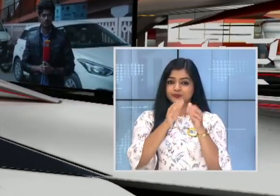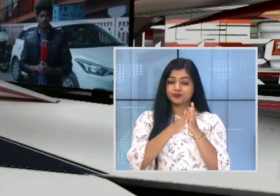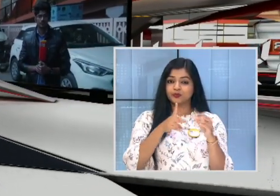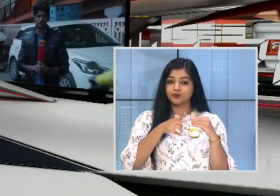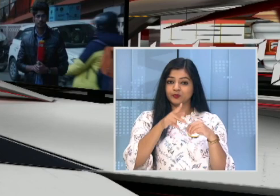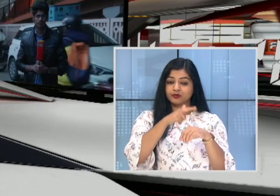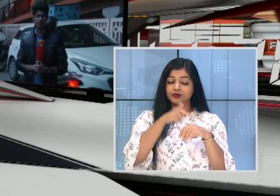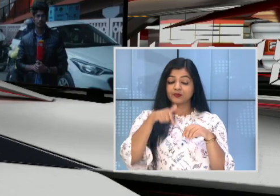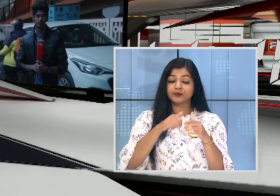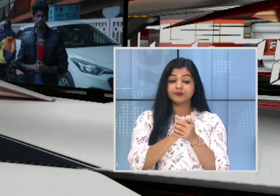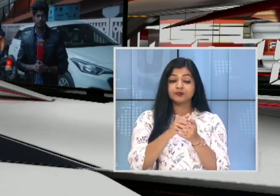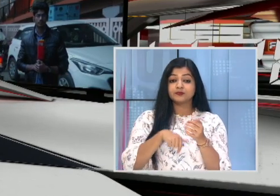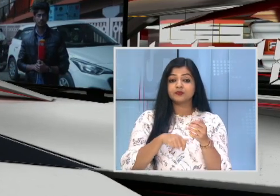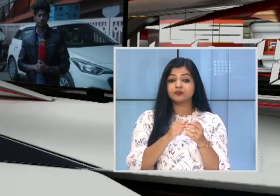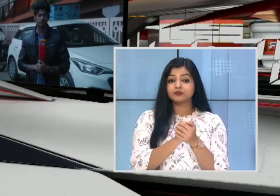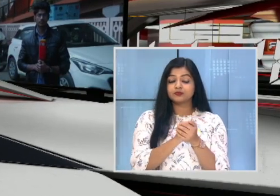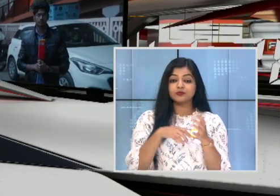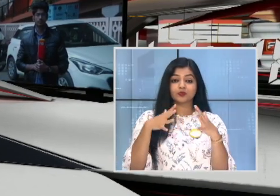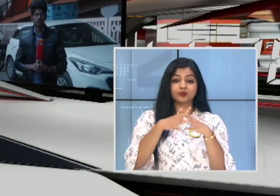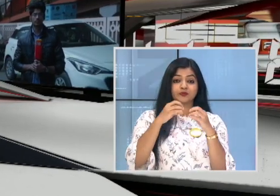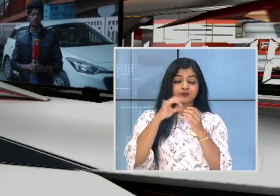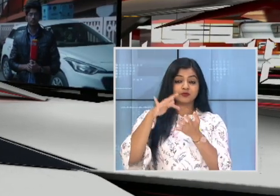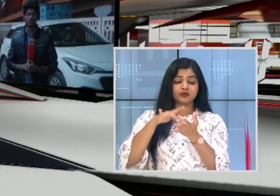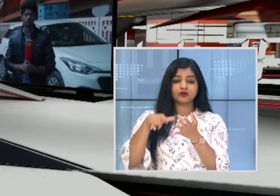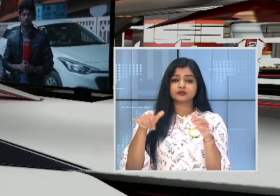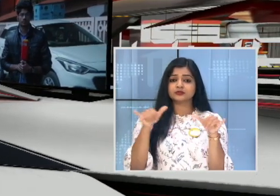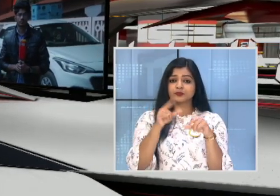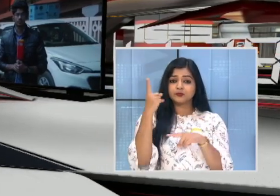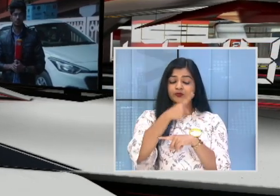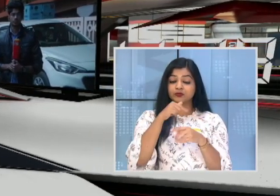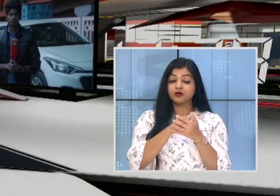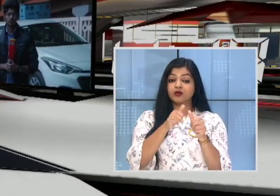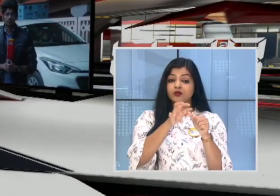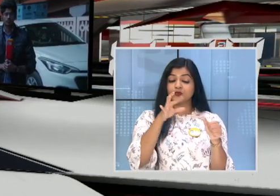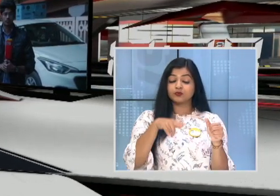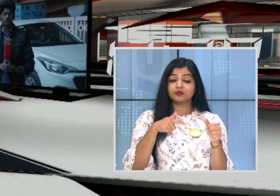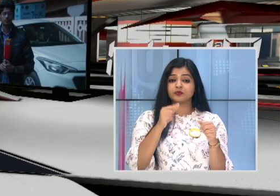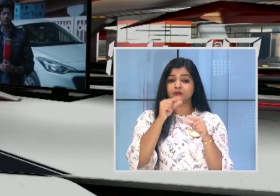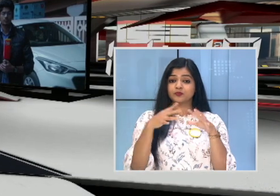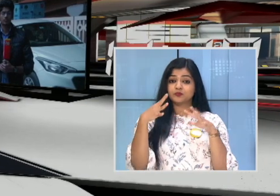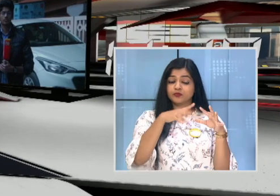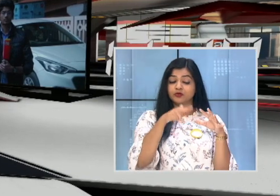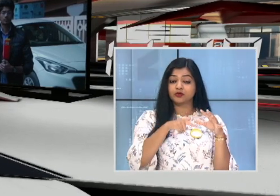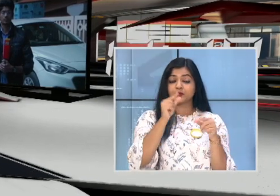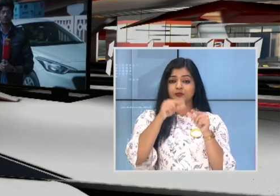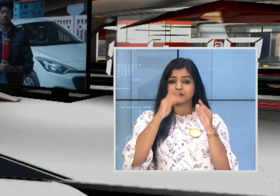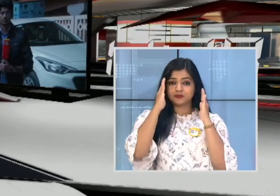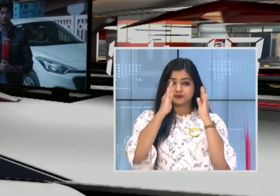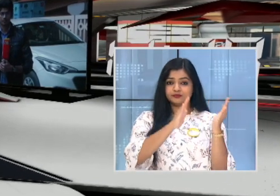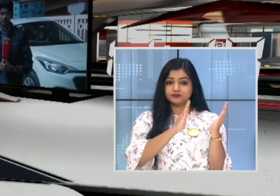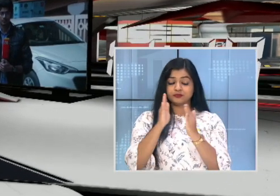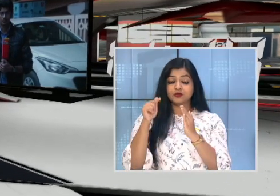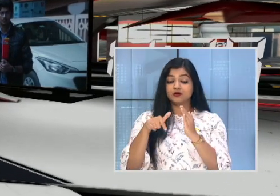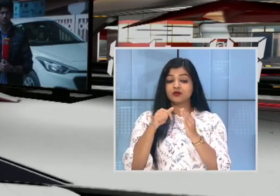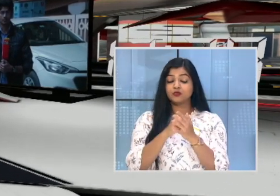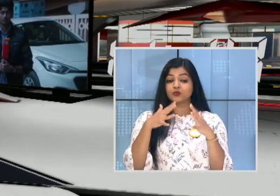അത് അയോധ്യയിൽ ഉണ്ടാകുന്ന ഒരു ജനക്കൂട്ടം, അതുമായി ബന്ധപ്പെട്ട ആ ജനശ്രദ്ധ, അതിൽ നിന്ന് മാറി ഇപ്പോൾ ഇവിടെ ഒരു